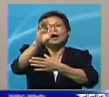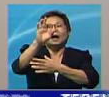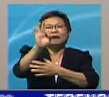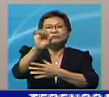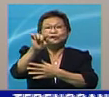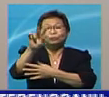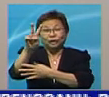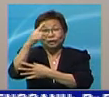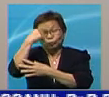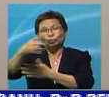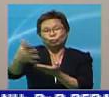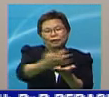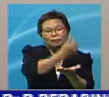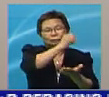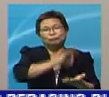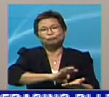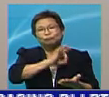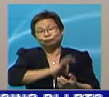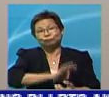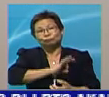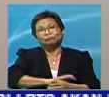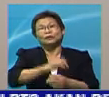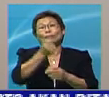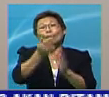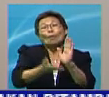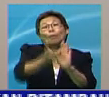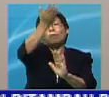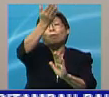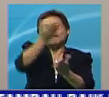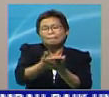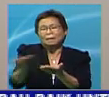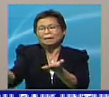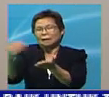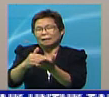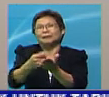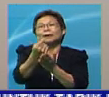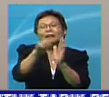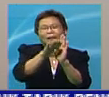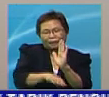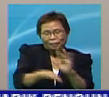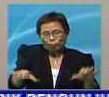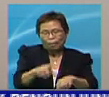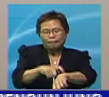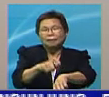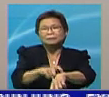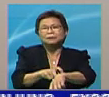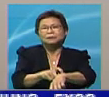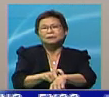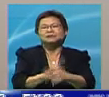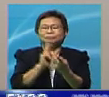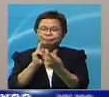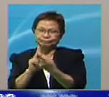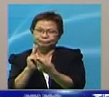fgv bagi memperoleh keuntungan ketika harga meningkat dan membeli semula pada harga rendah dilakukan pada masa yang